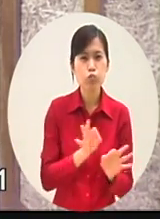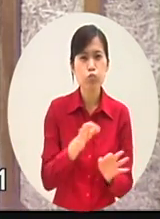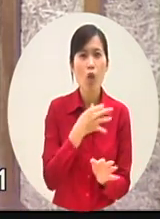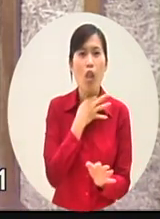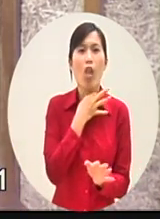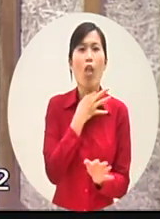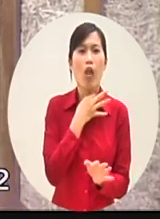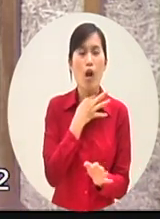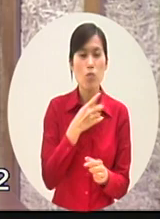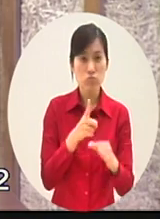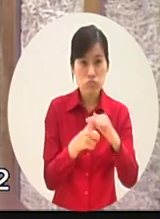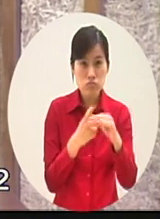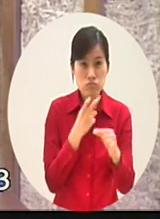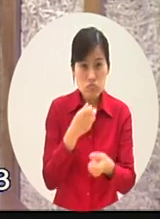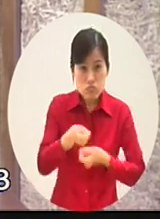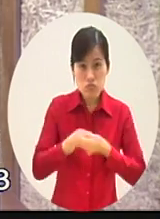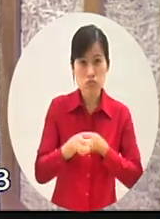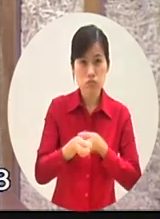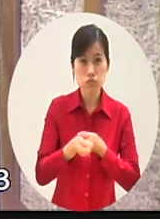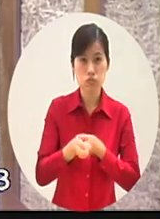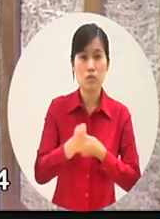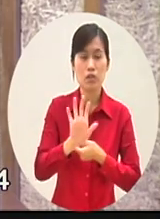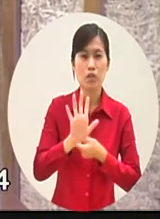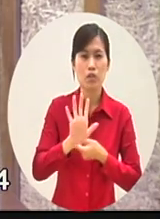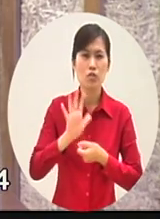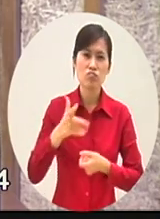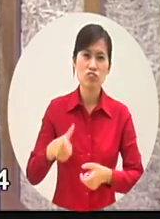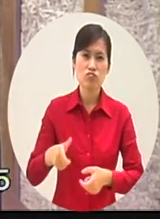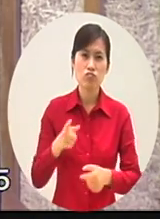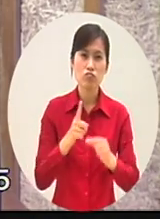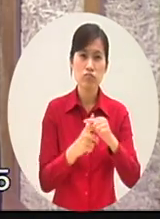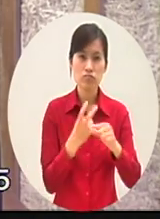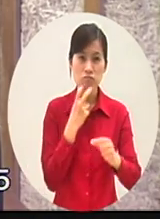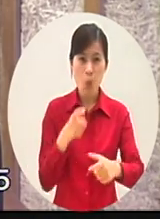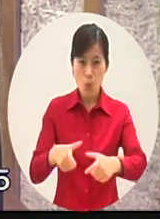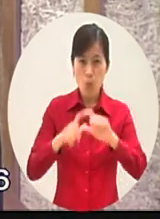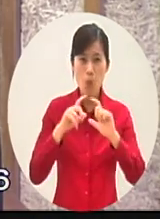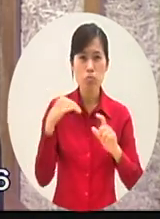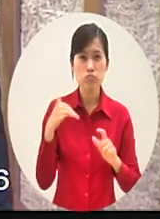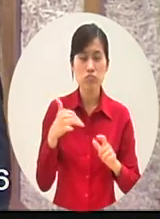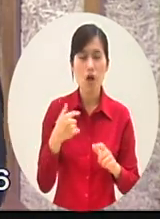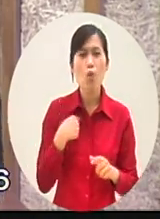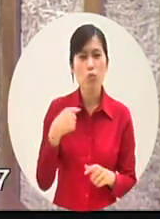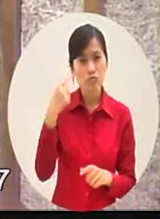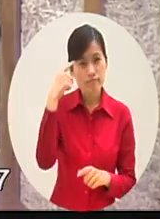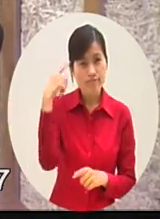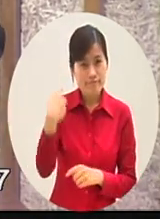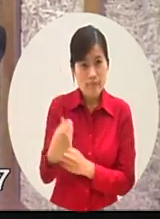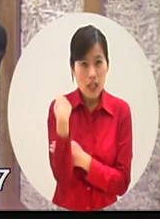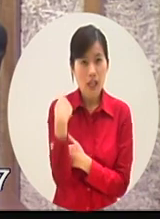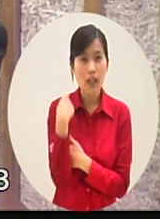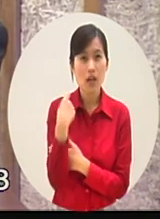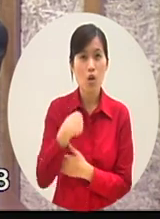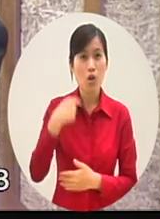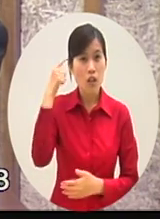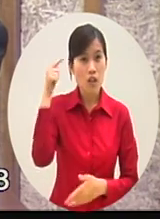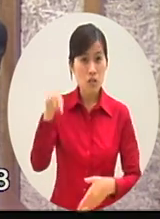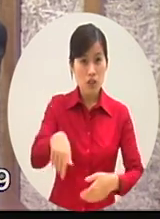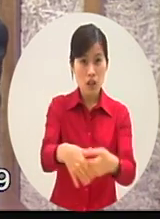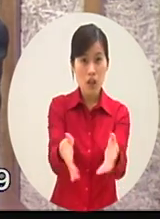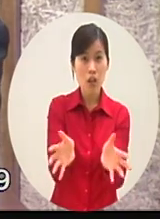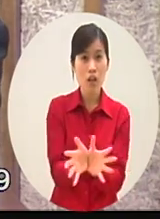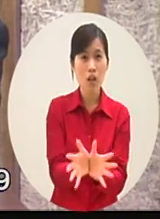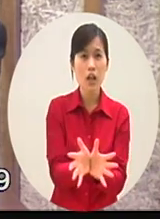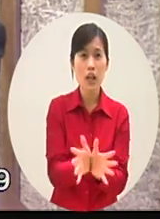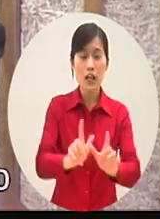经费，但是后来并没有一些回应。那我想这个部分我们会继续来努力。不过当然这个部分当然它的只有